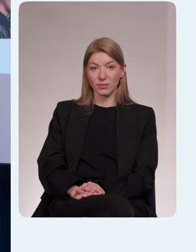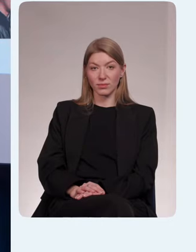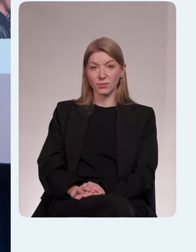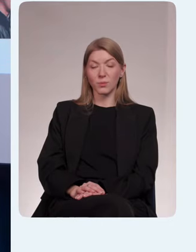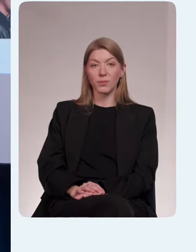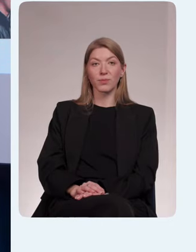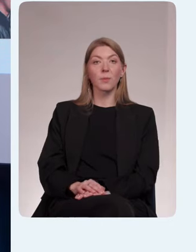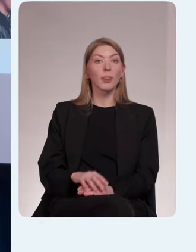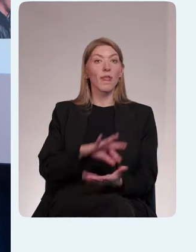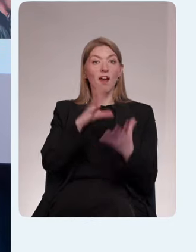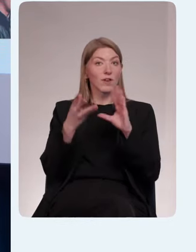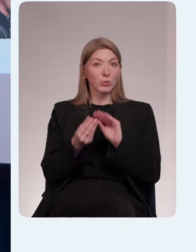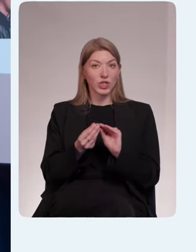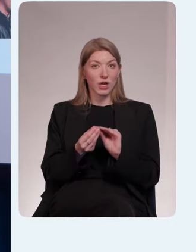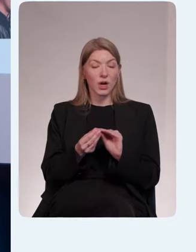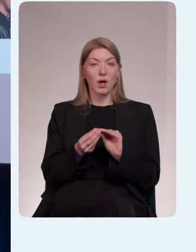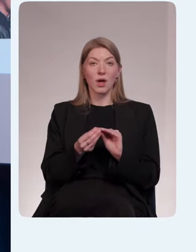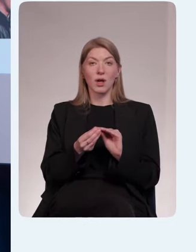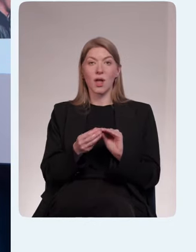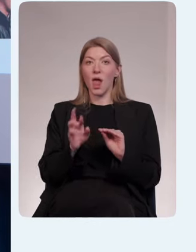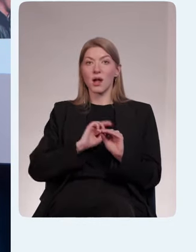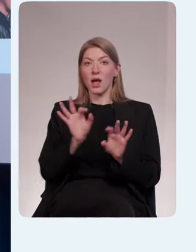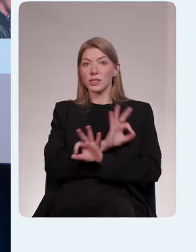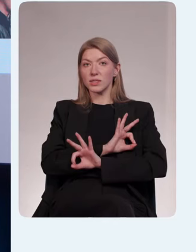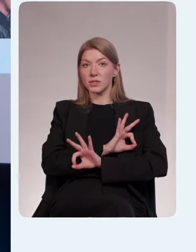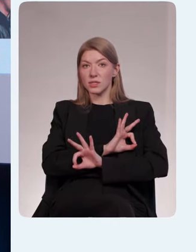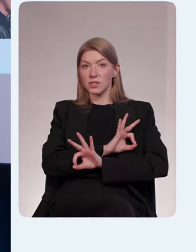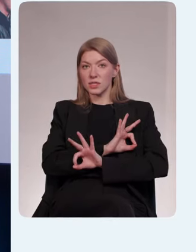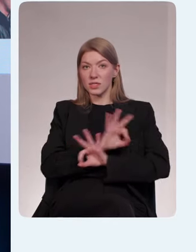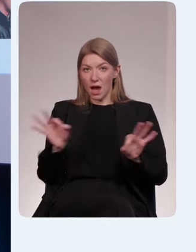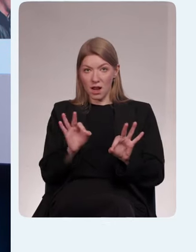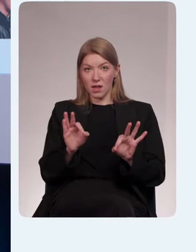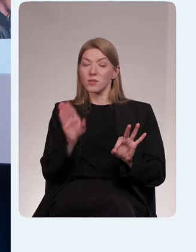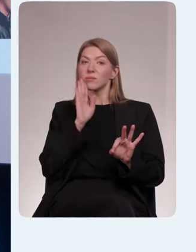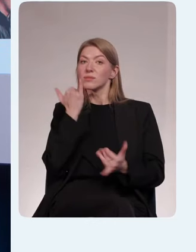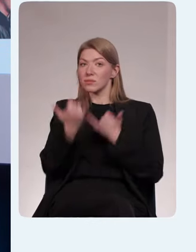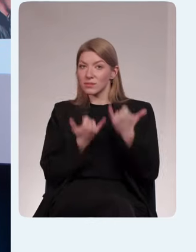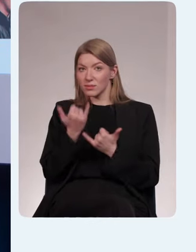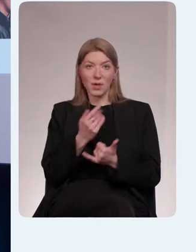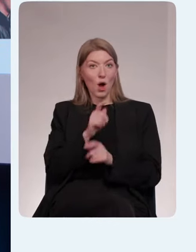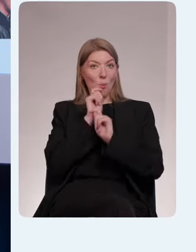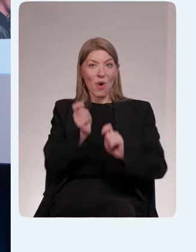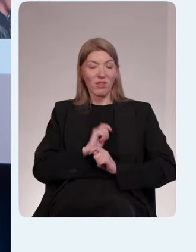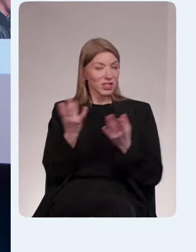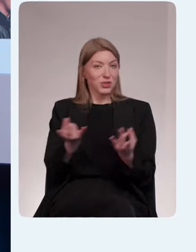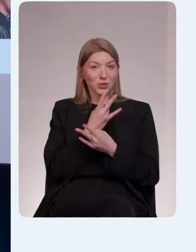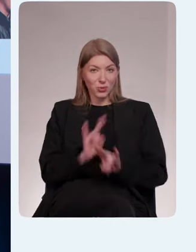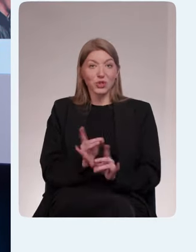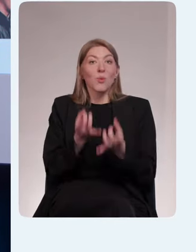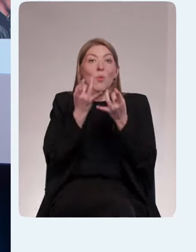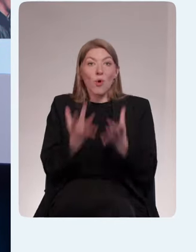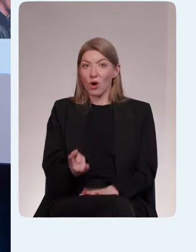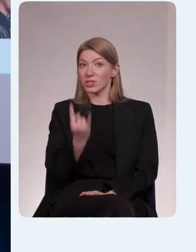Вообще, я идеальный вариант для свиданий. Мне не нужно дарить подарки. Просто пауэрбанк возьми заряд